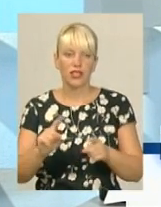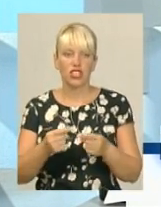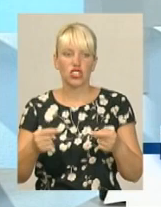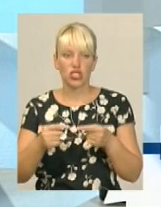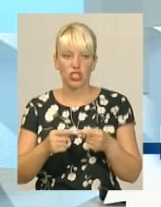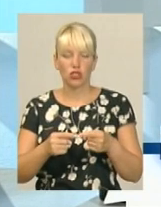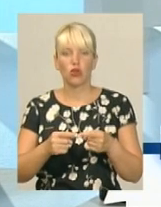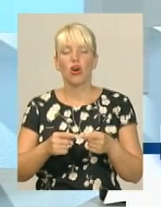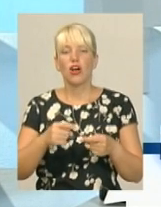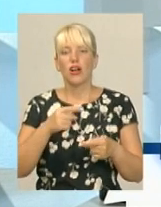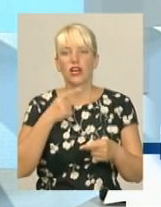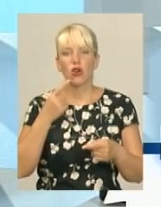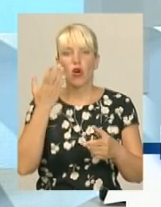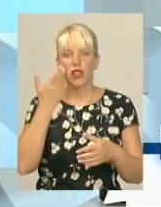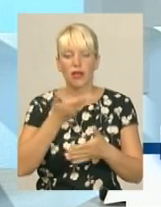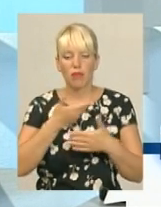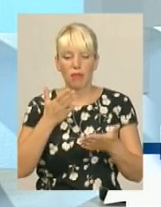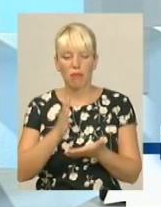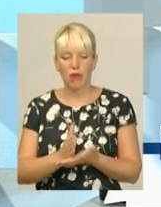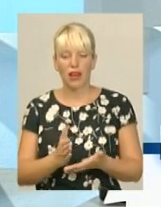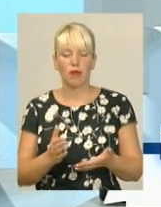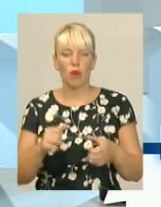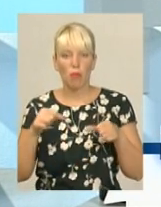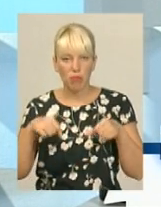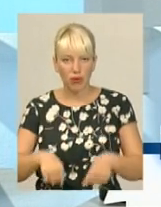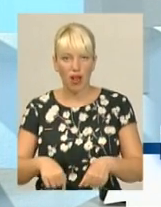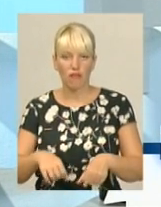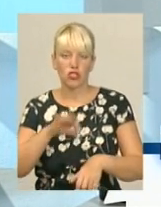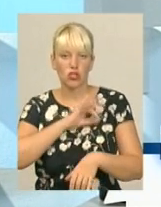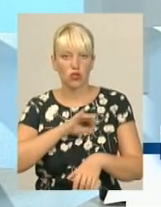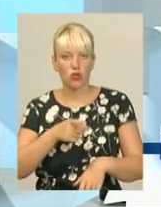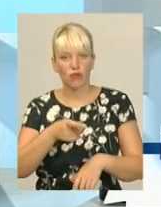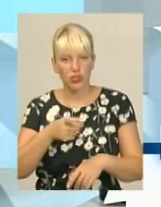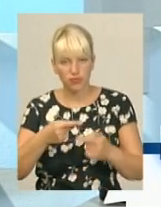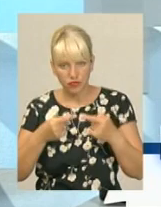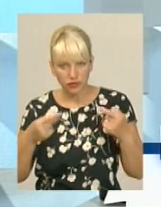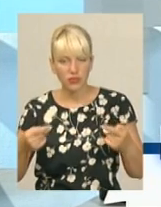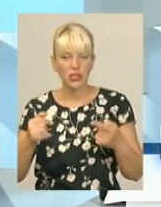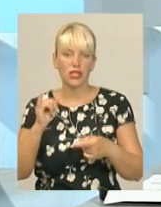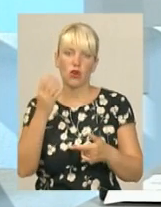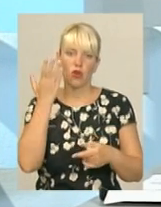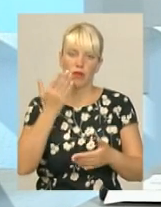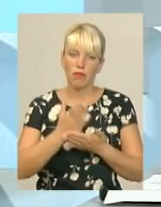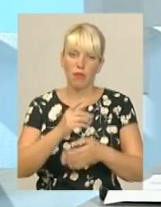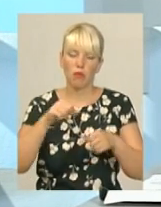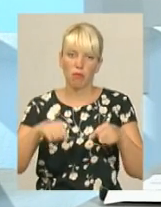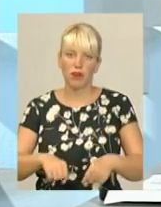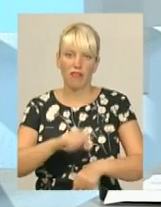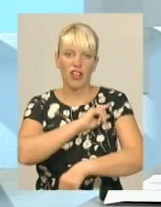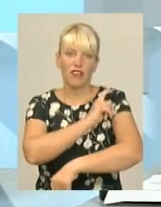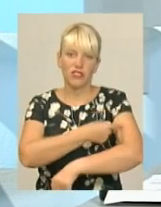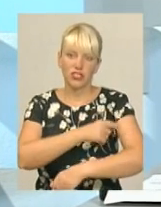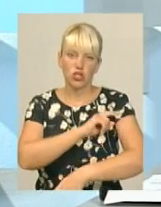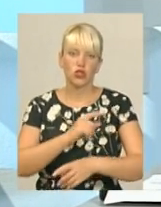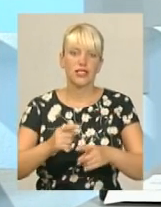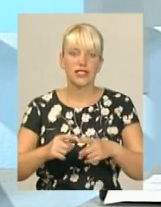ми маємо право застосувати спеціальні засоби, коли ми маємо застосувати право фізичну силу і в якому випадку ми